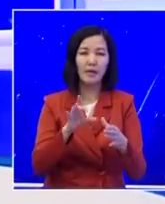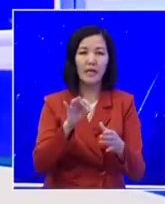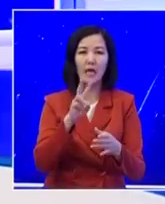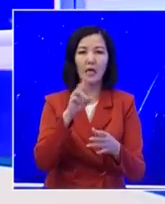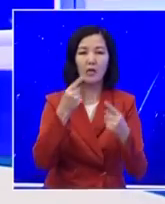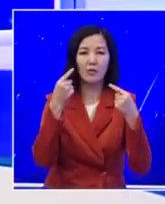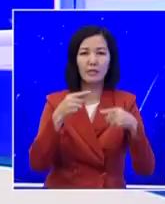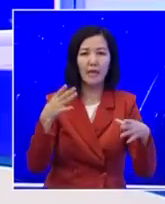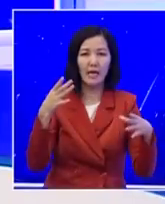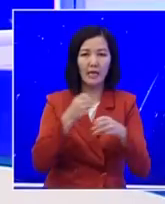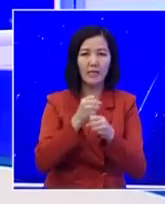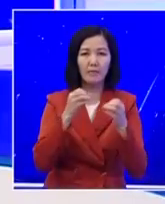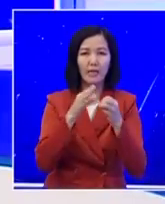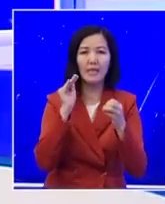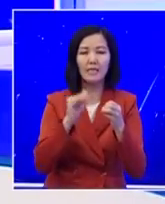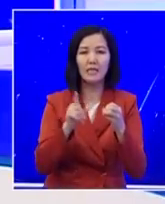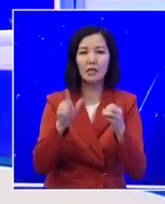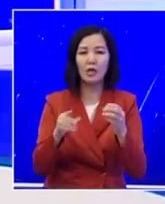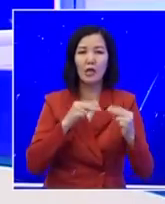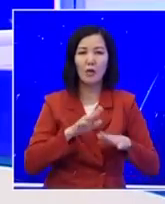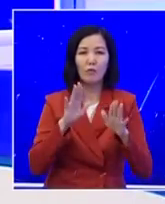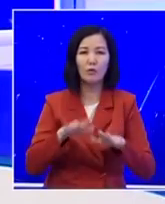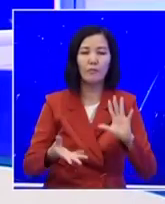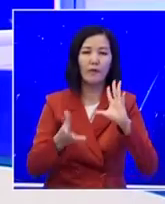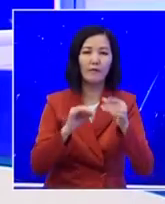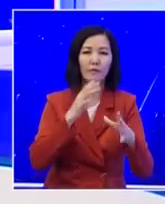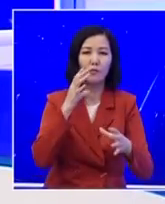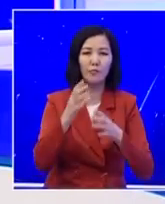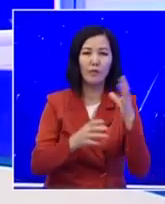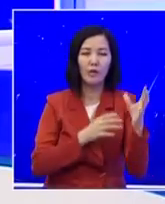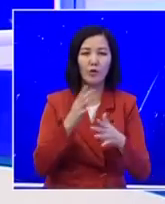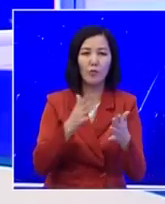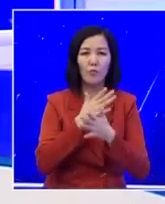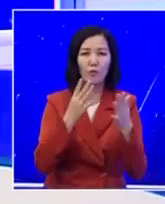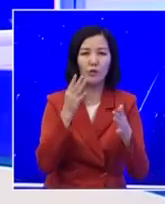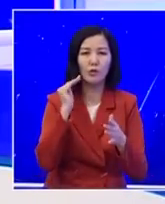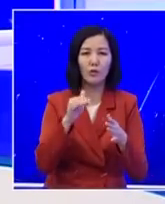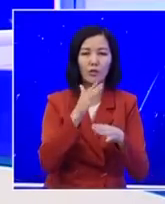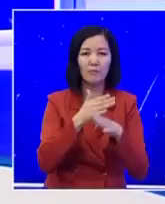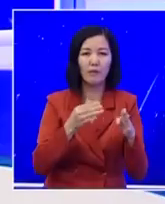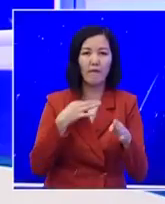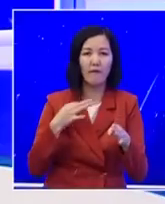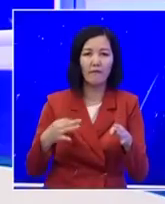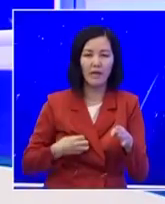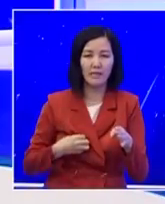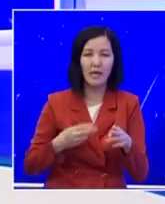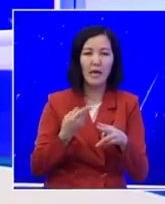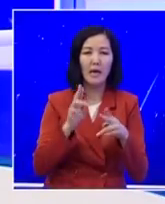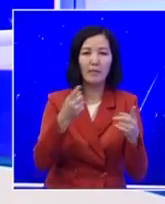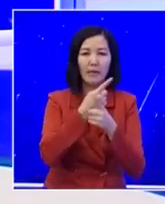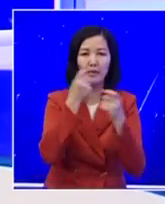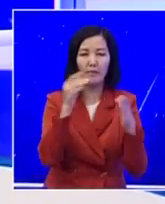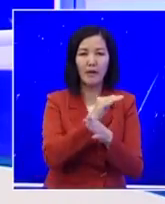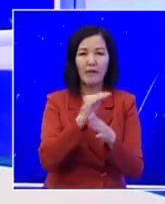сократит 15 тысяч рабочих мест по всему миру, в том числе более 4,5 тысяч во Франции. Об этом сообщается в